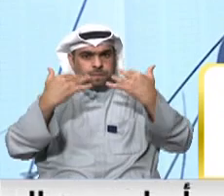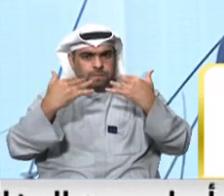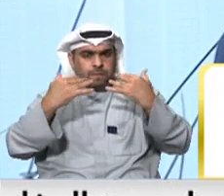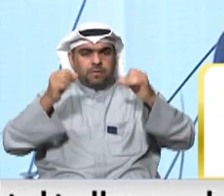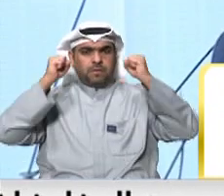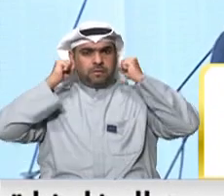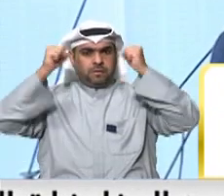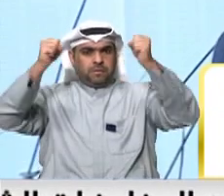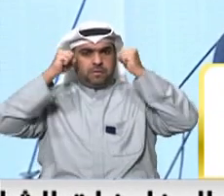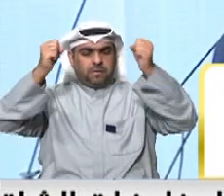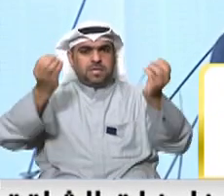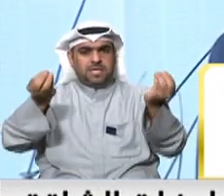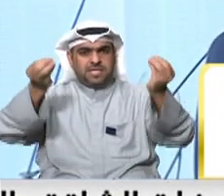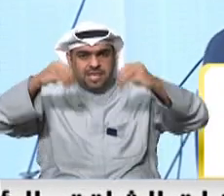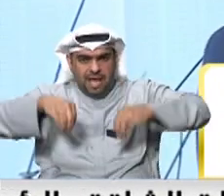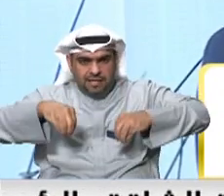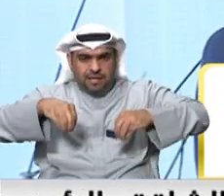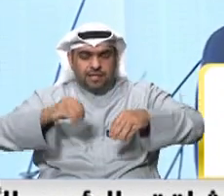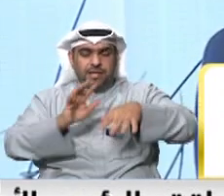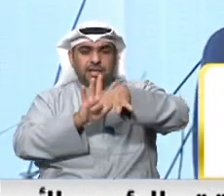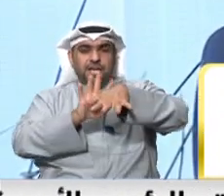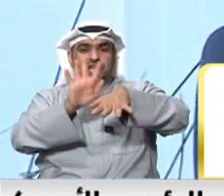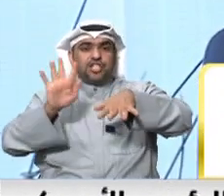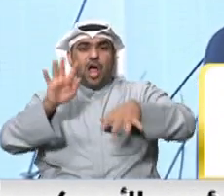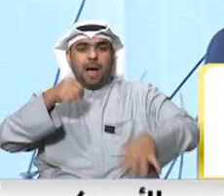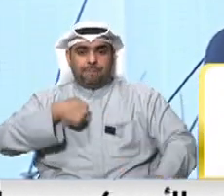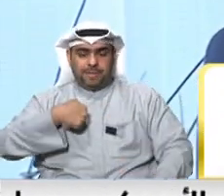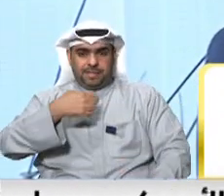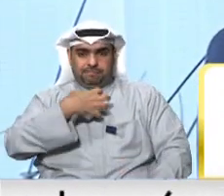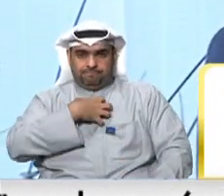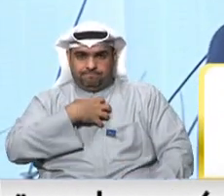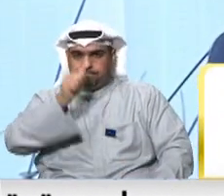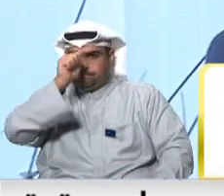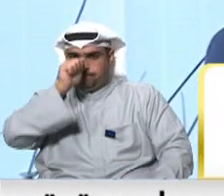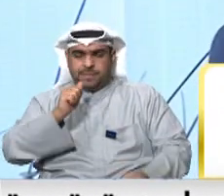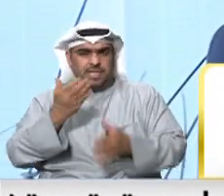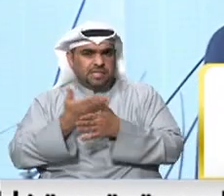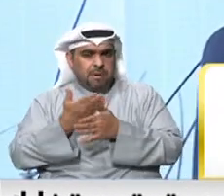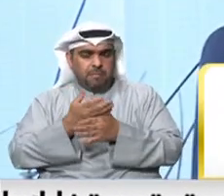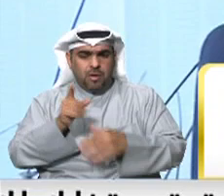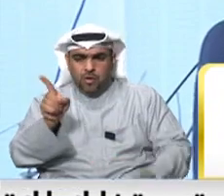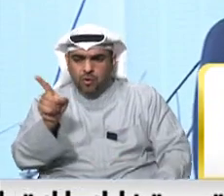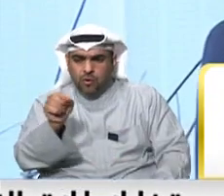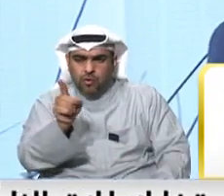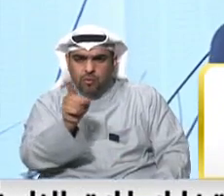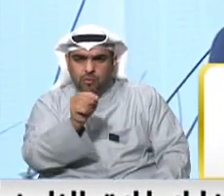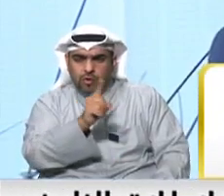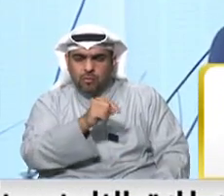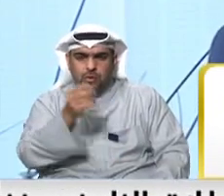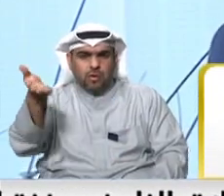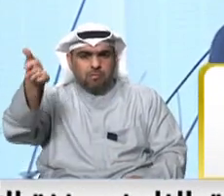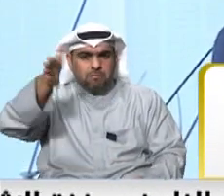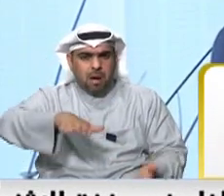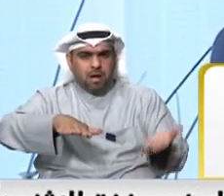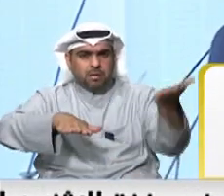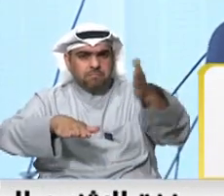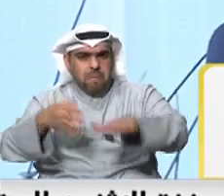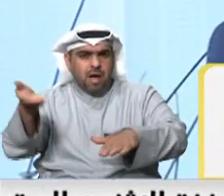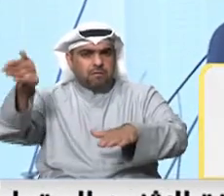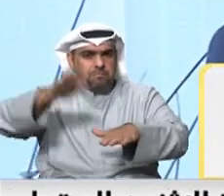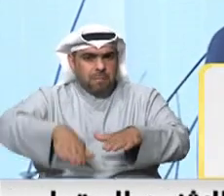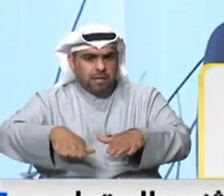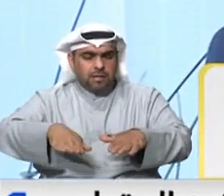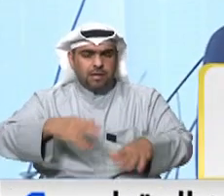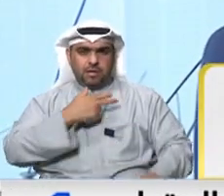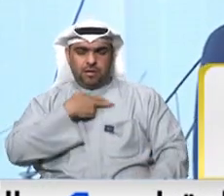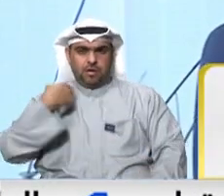له سلطات الاحتلال، وخاصة في ظل هذه الحكومة العنصرية الفاشية التي لا تفهم غير استخدام